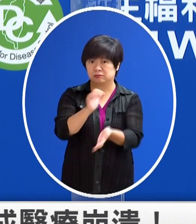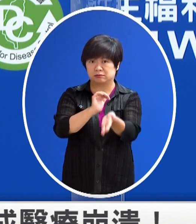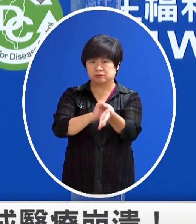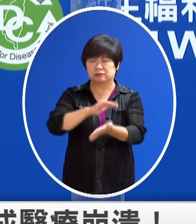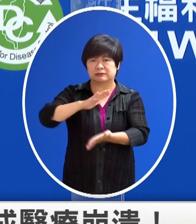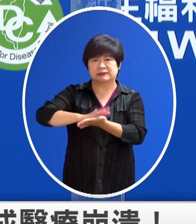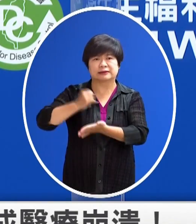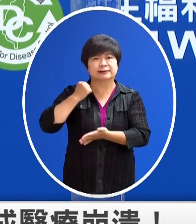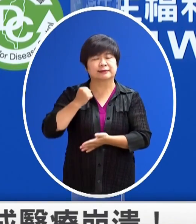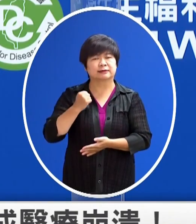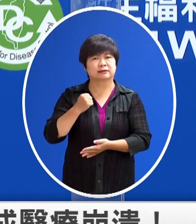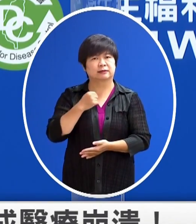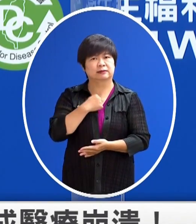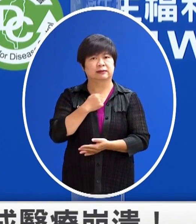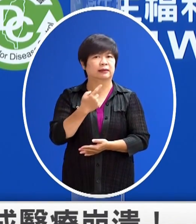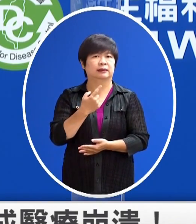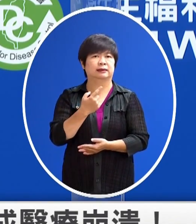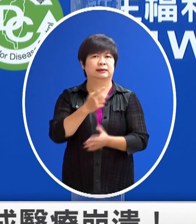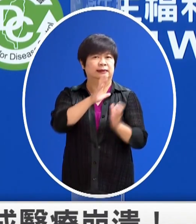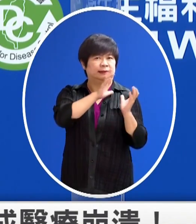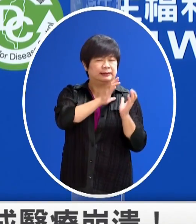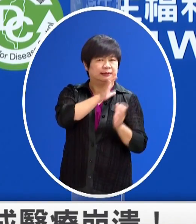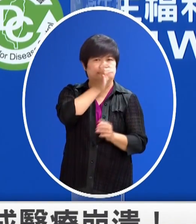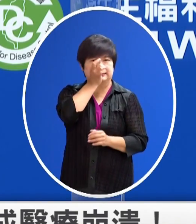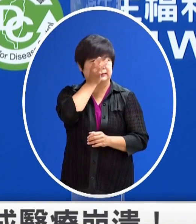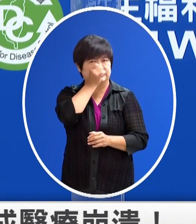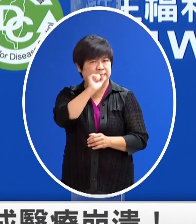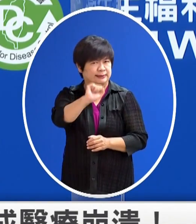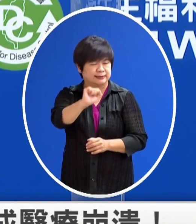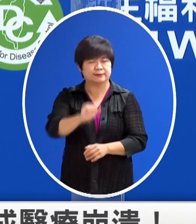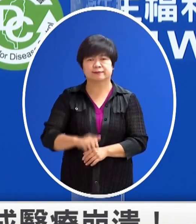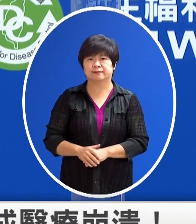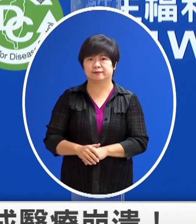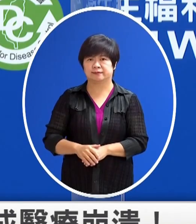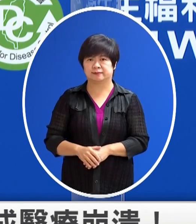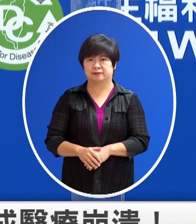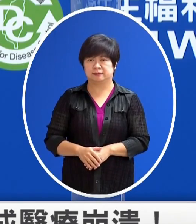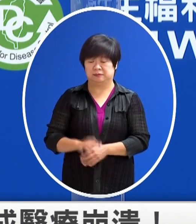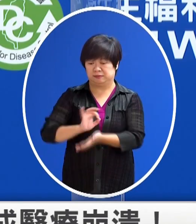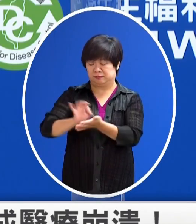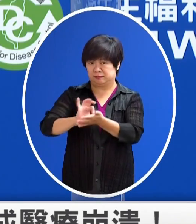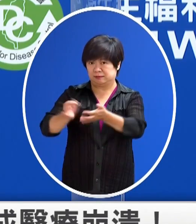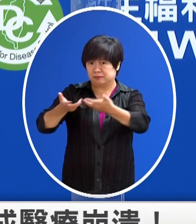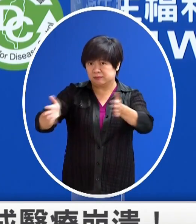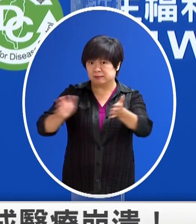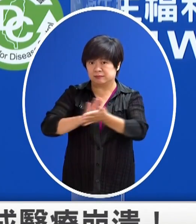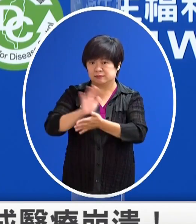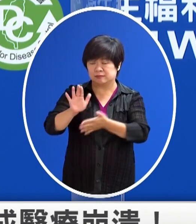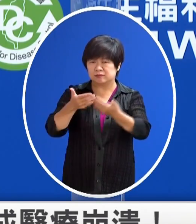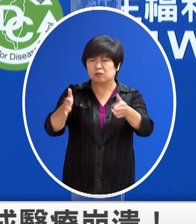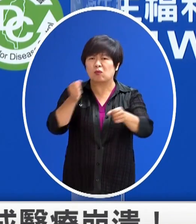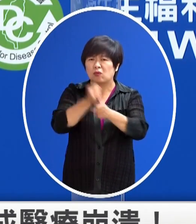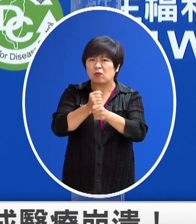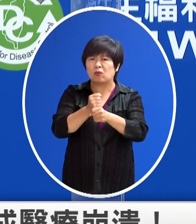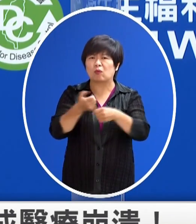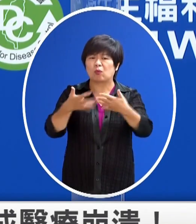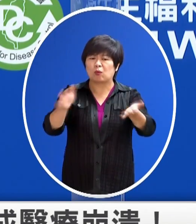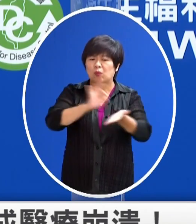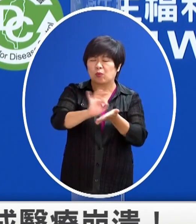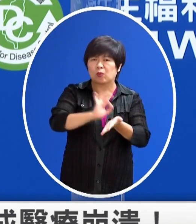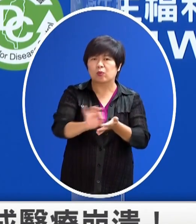的压力我们是承担不起的。所以你多花钱之后呢，是多做了一点，多花一点